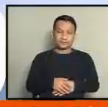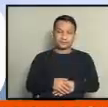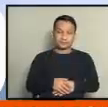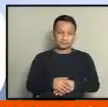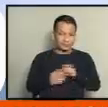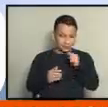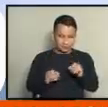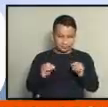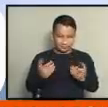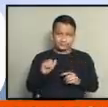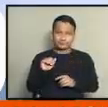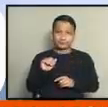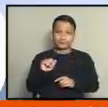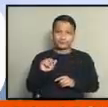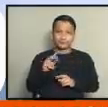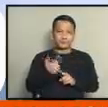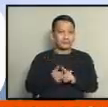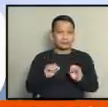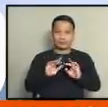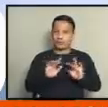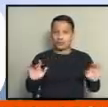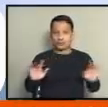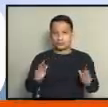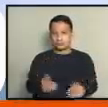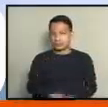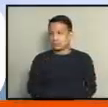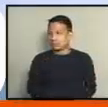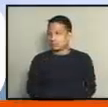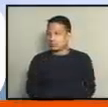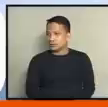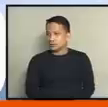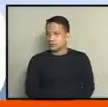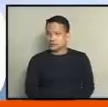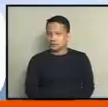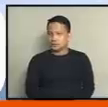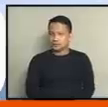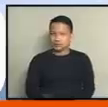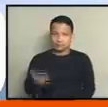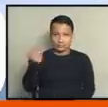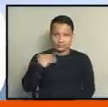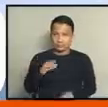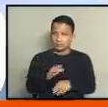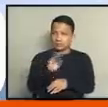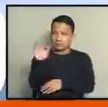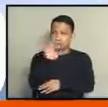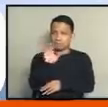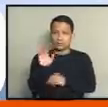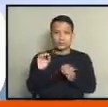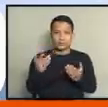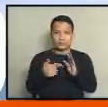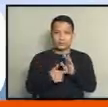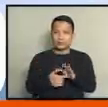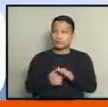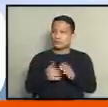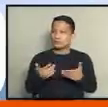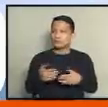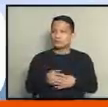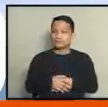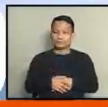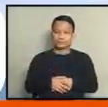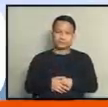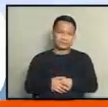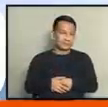Tapos, walang 13-month pay? Wala po, Sir. Wala nga nung Pasko nga, wala. Ito yung tuyo, Sir,